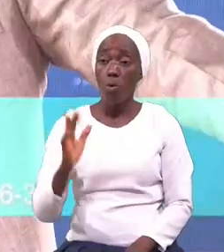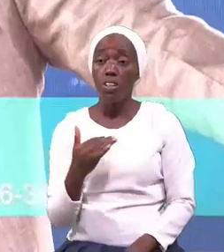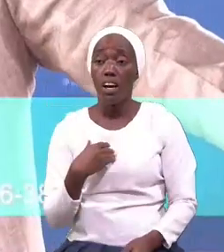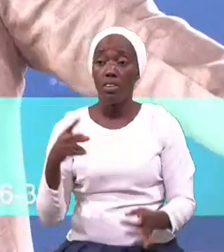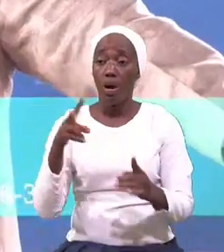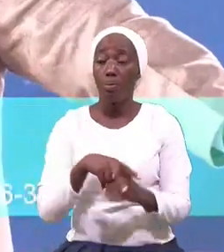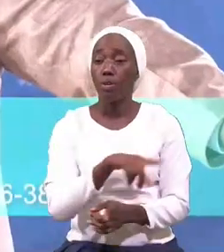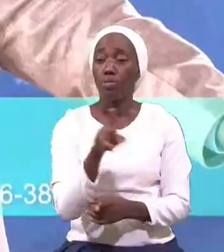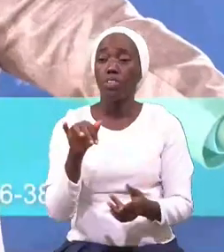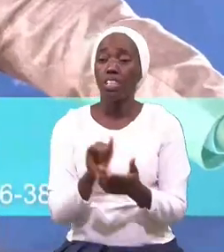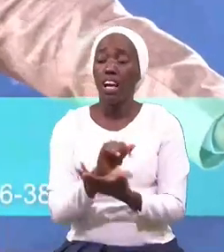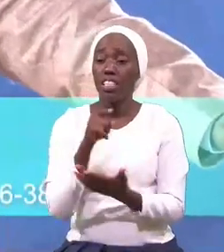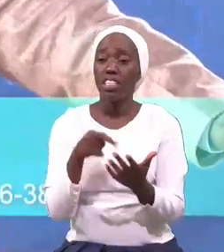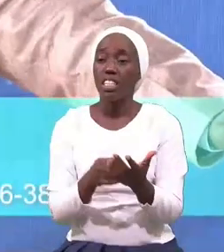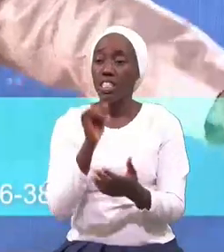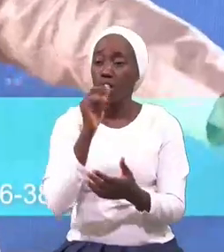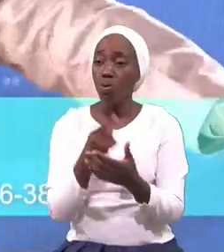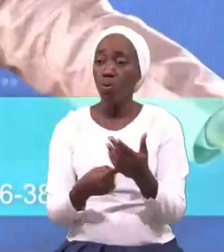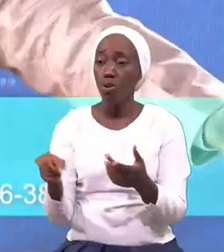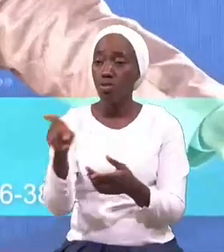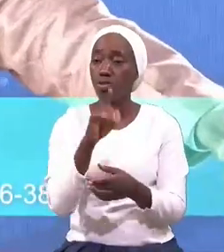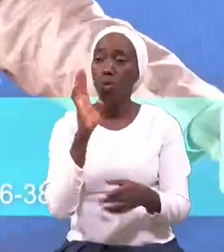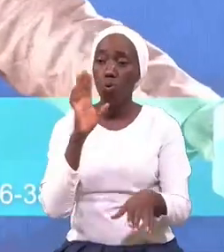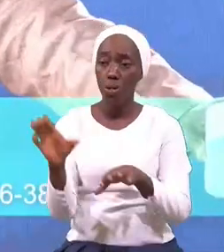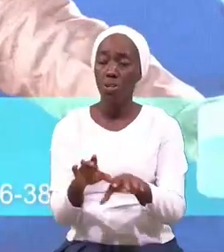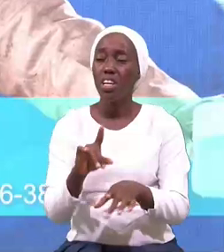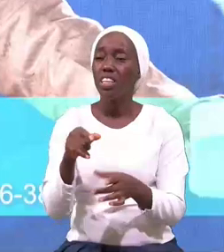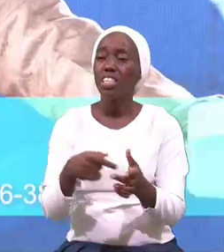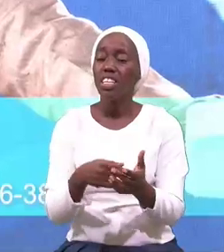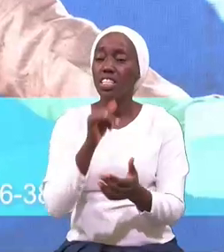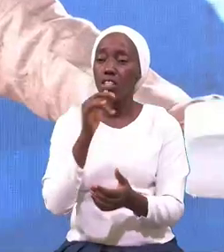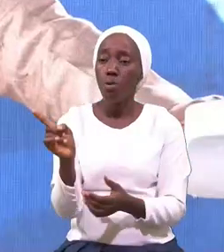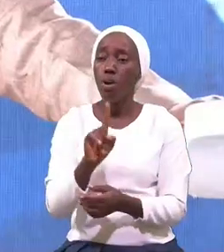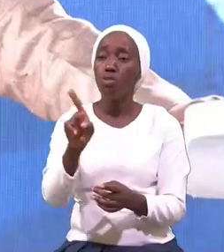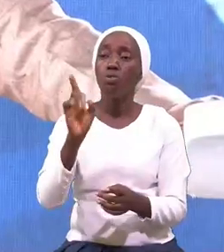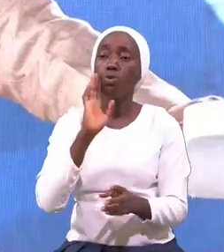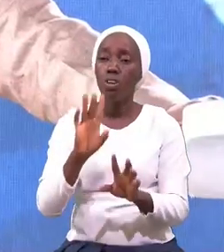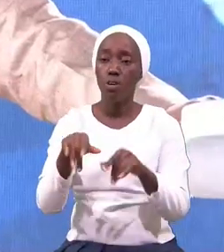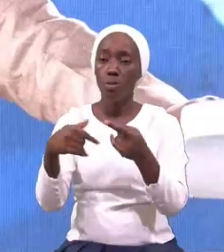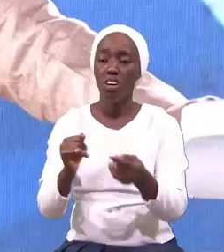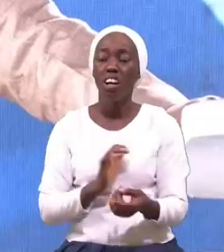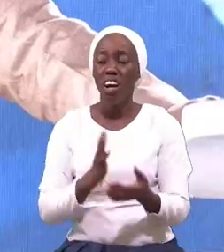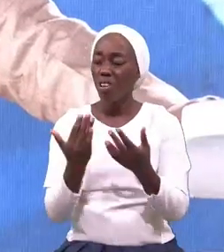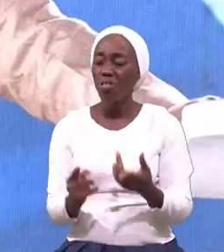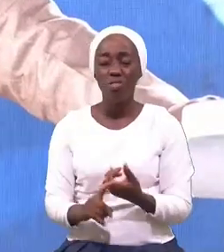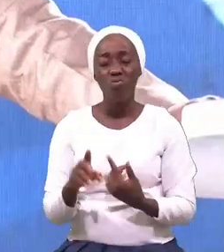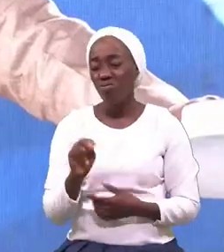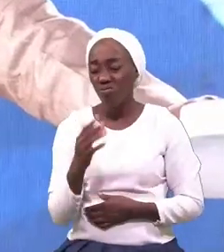Dieu a établi que c'est toi qui vas le faire. Et voici là où tu dois aller. Ah, je vais